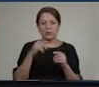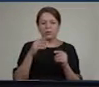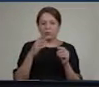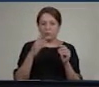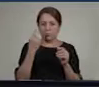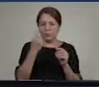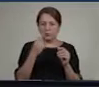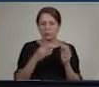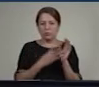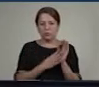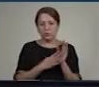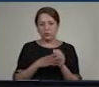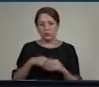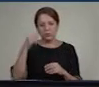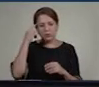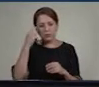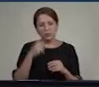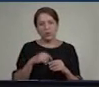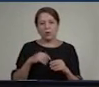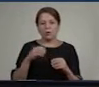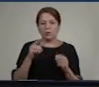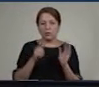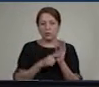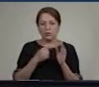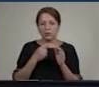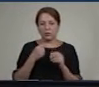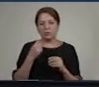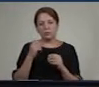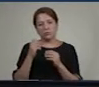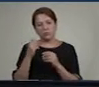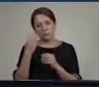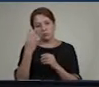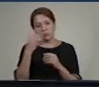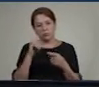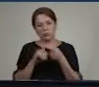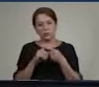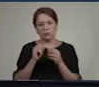9, 7ga 4ni qo'shsak 11. Demak, yig'indi